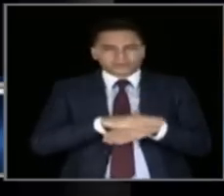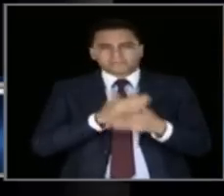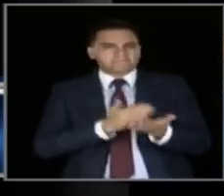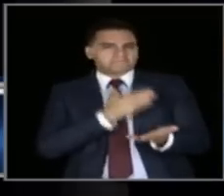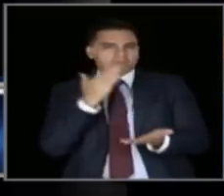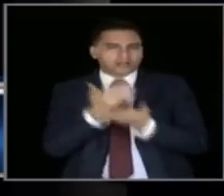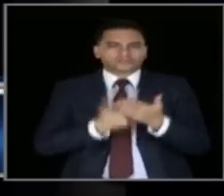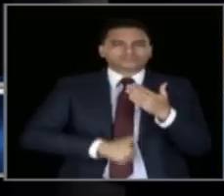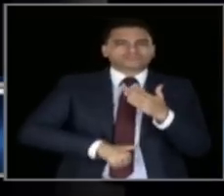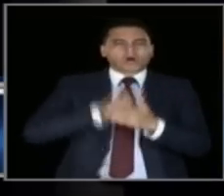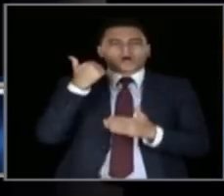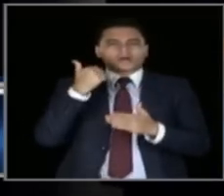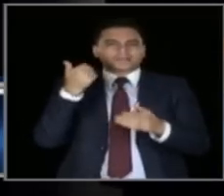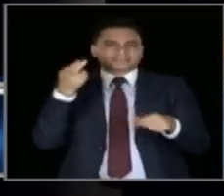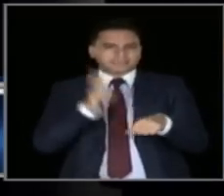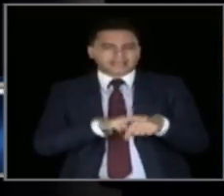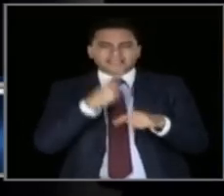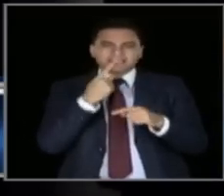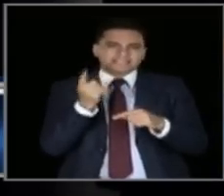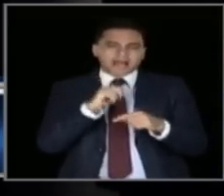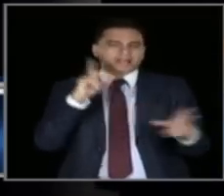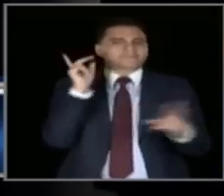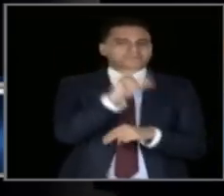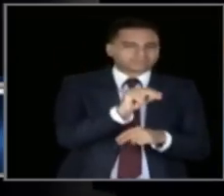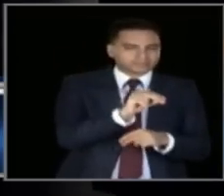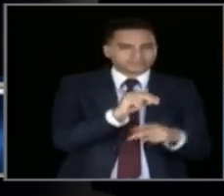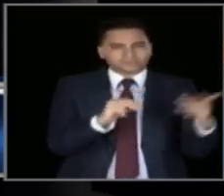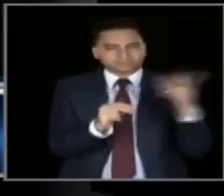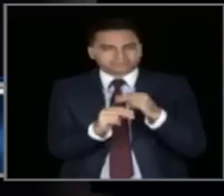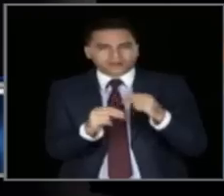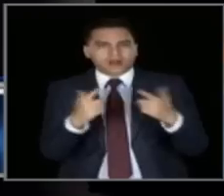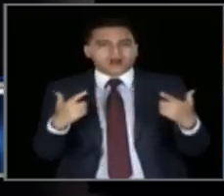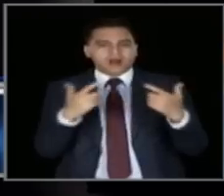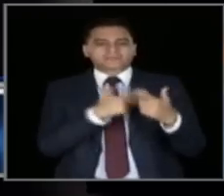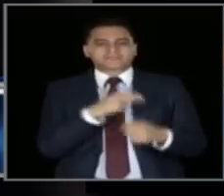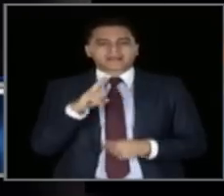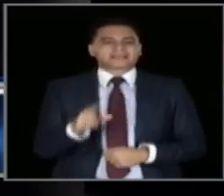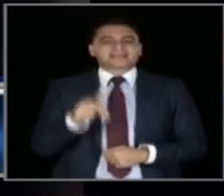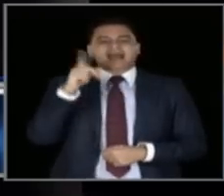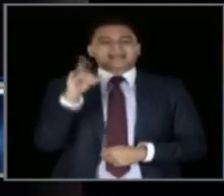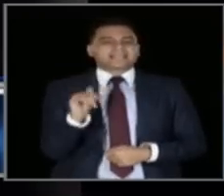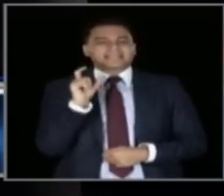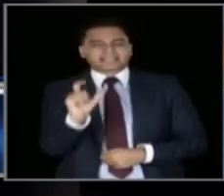وبعدين انتصروا بعدها بسنة في معركة تارين الثانية